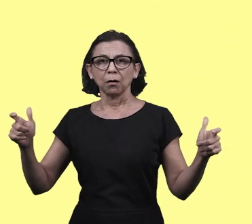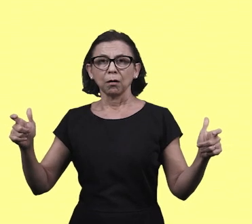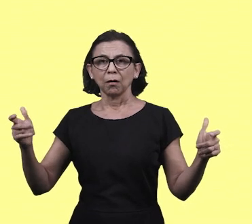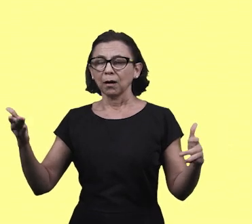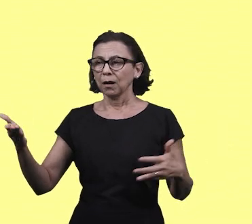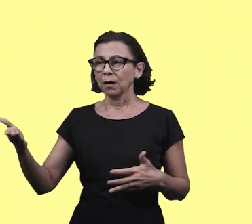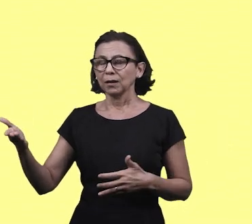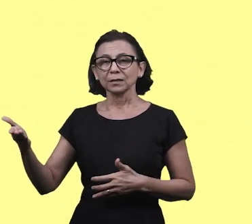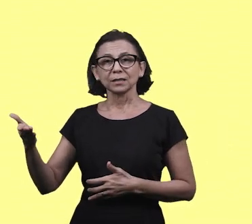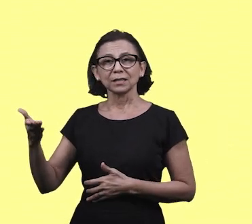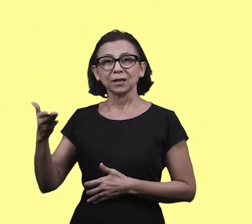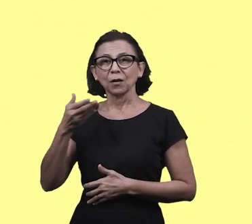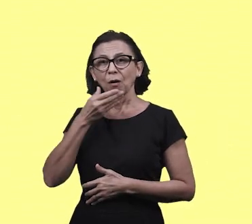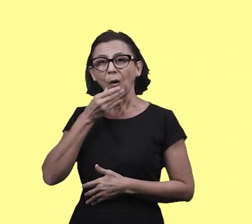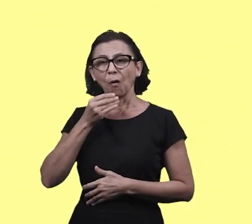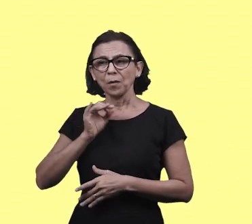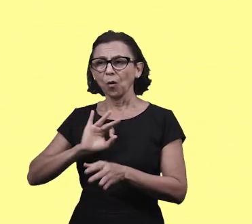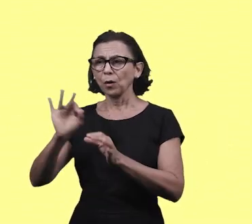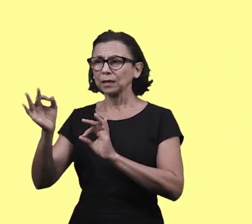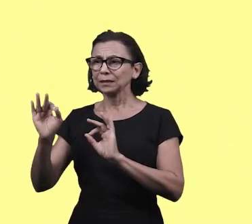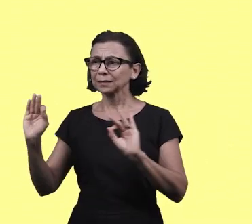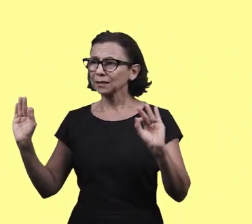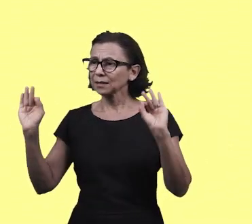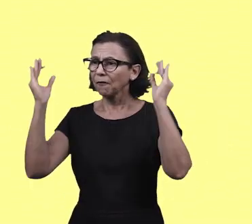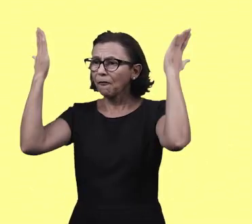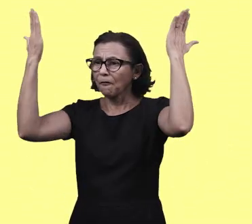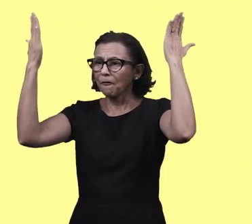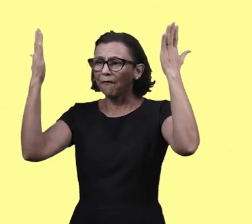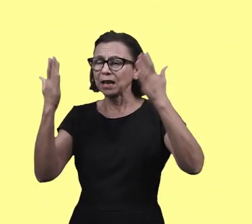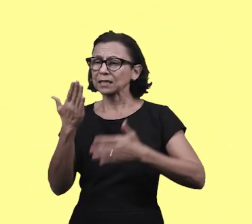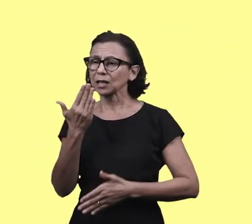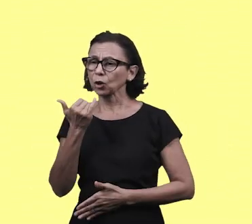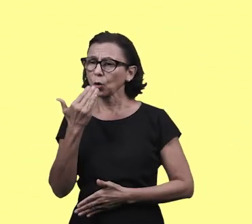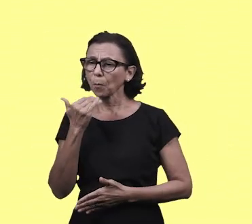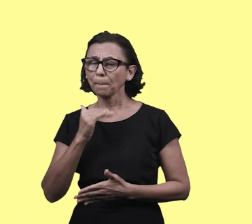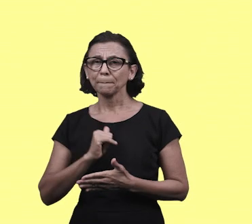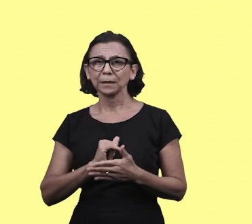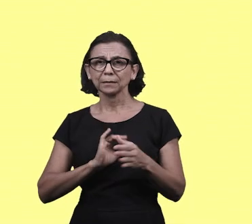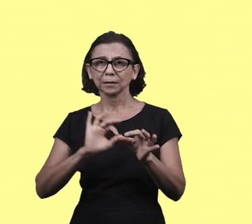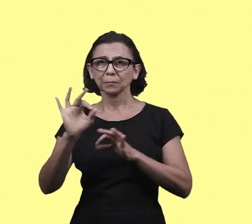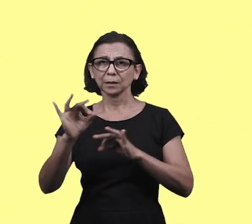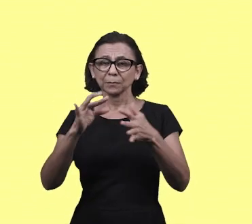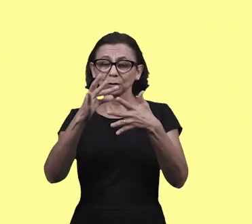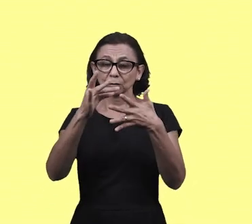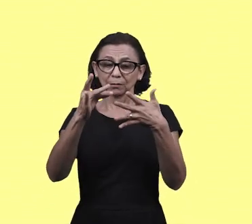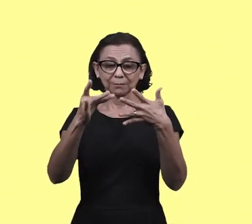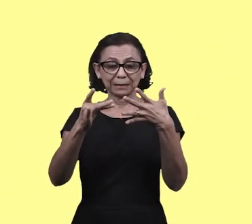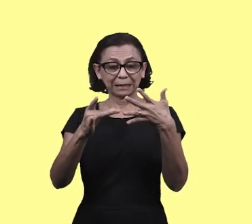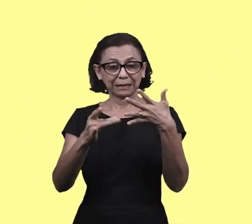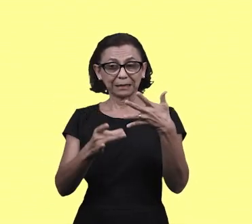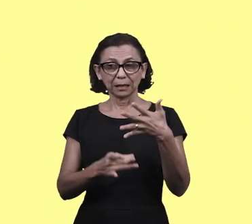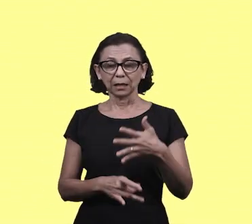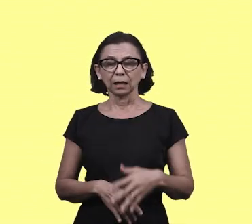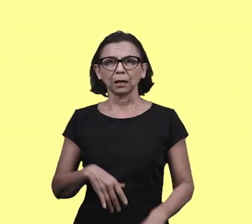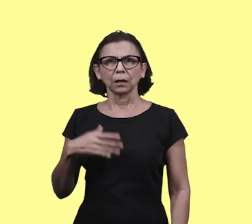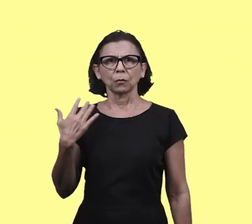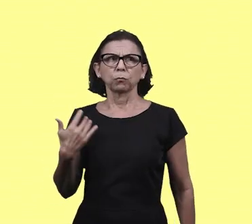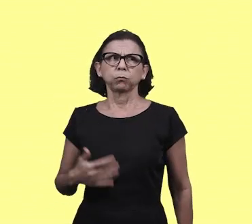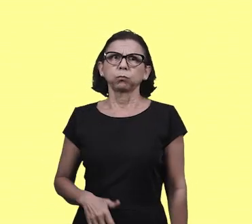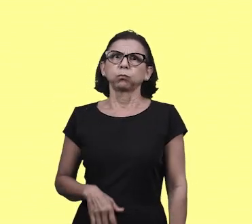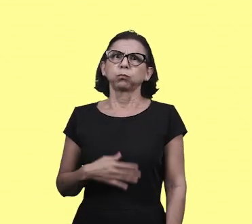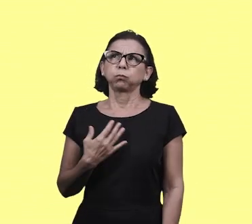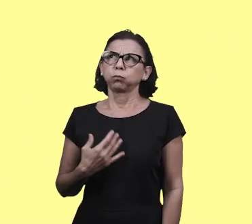de personnes. Imaginez le joie de cet homme au moment qu'il a organisé ce